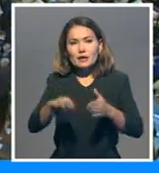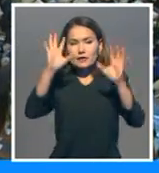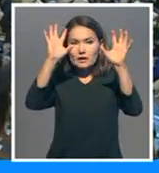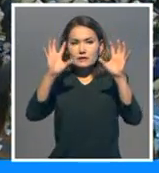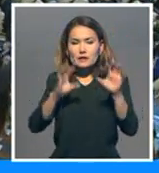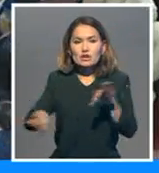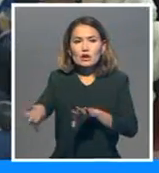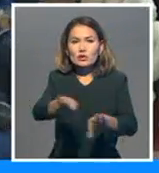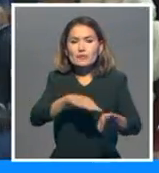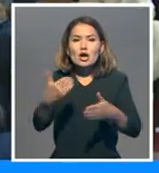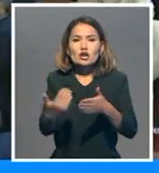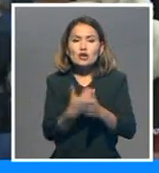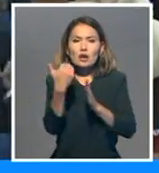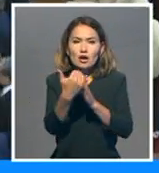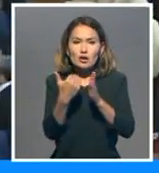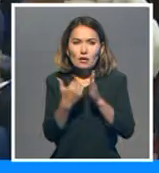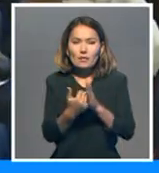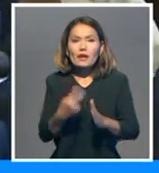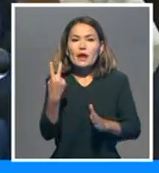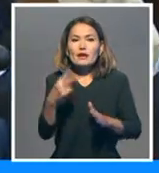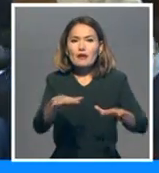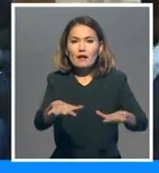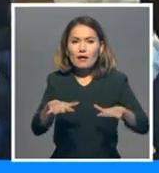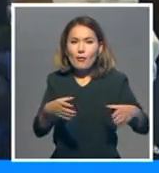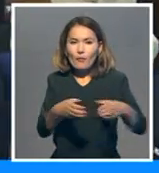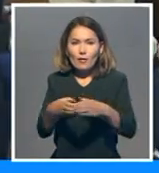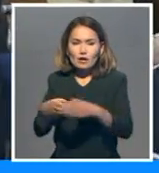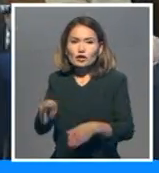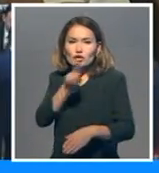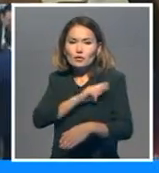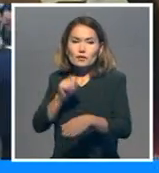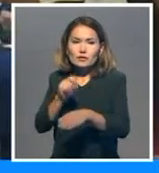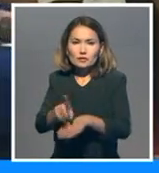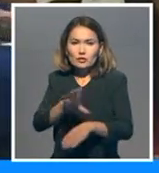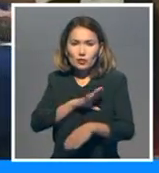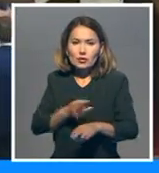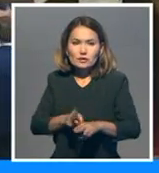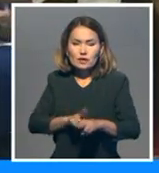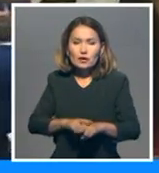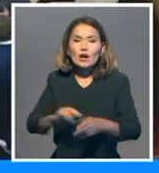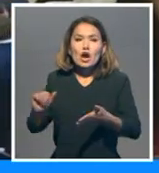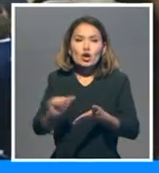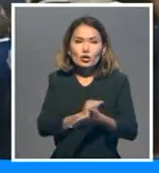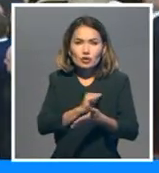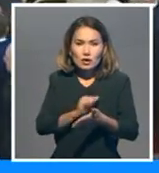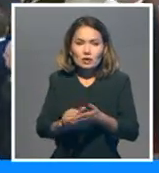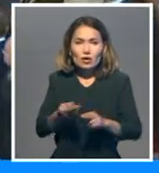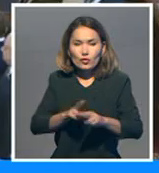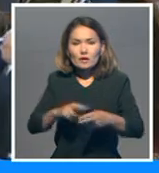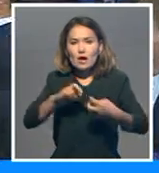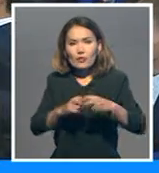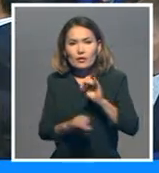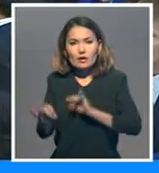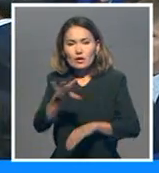жобасының жаңа редакциясын қос палатының қарауына ұсынады. Нағыз қызу пікірталас осы құжаттың төңірегінде өрбігелі тұр.